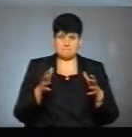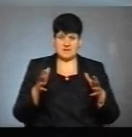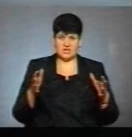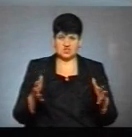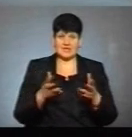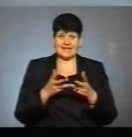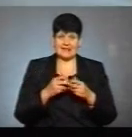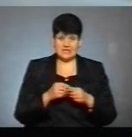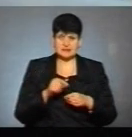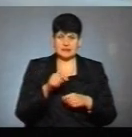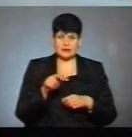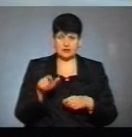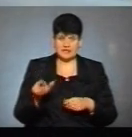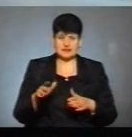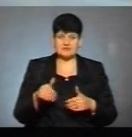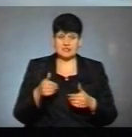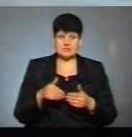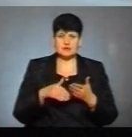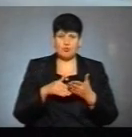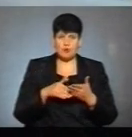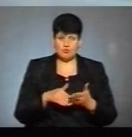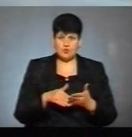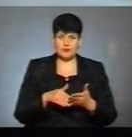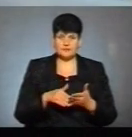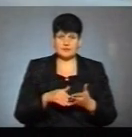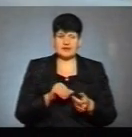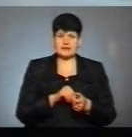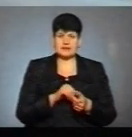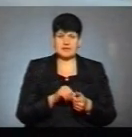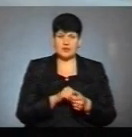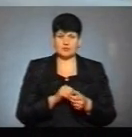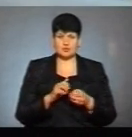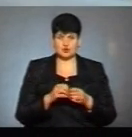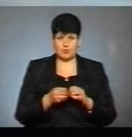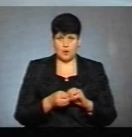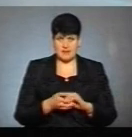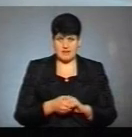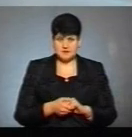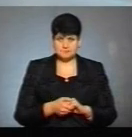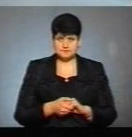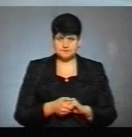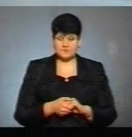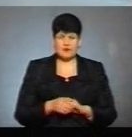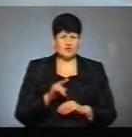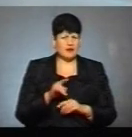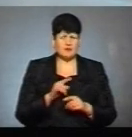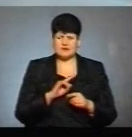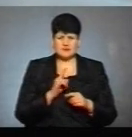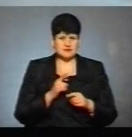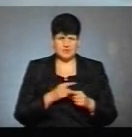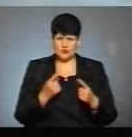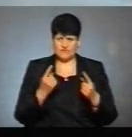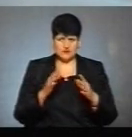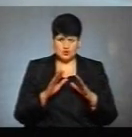кількості тих людей, які звертаються до нас за допомогою стосовно наркологічної проблеми. Вона не сильно висока порівняно